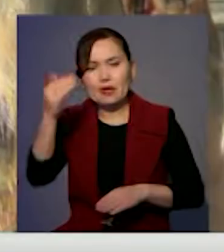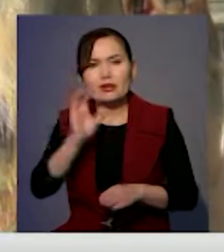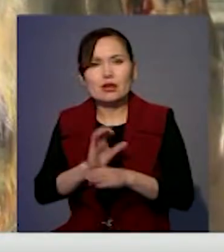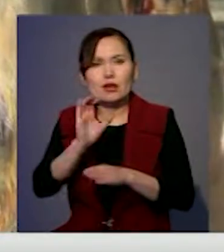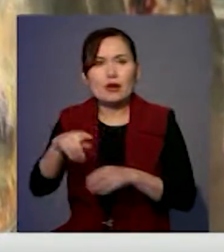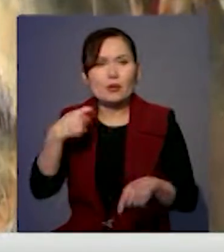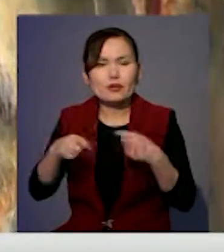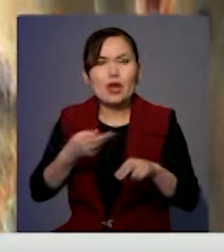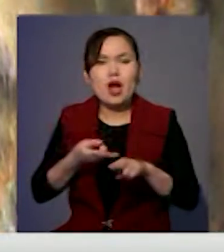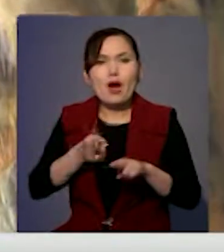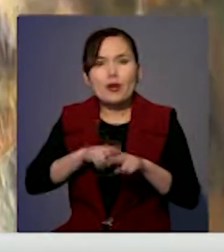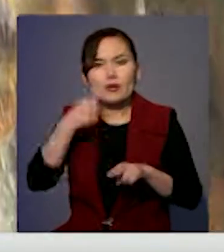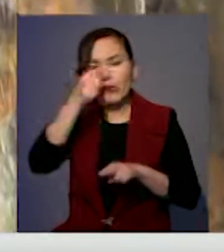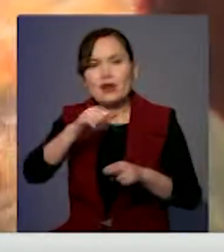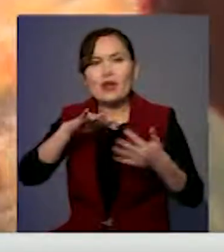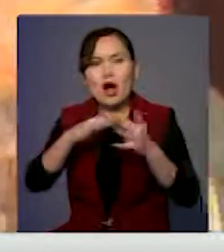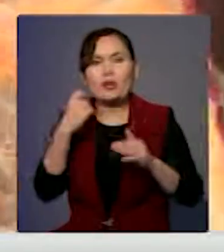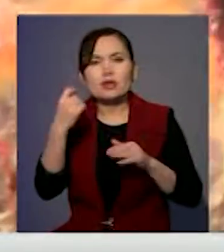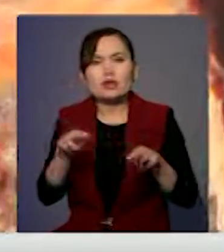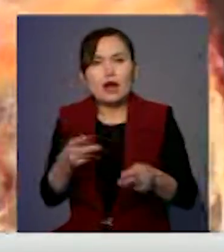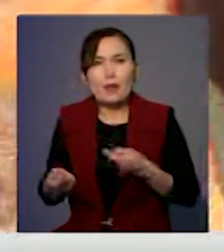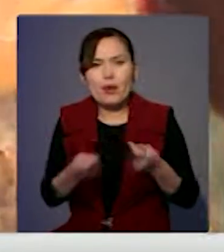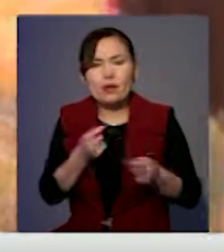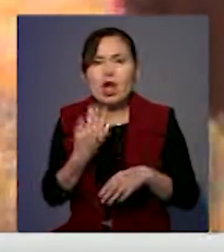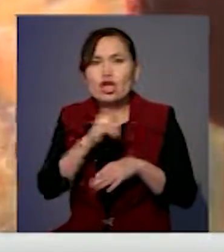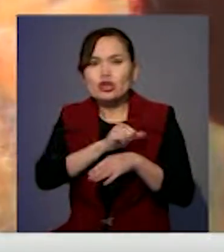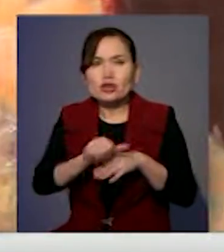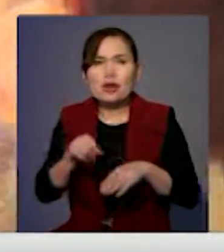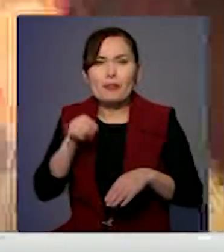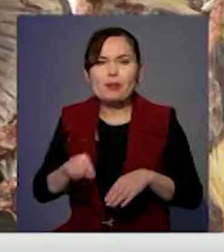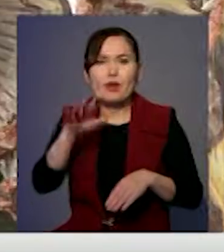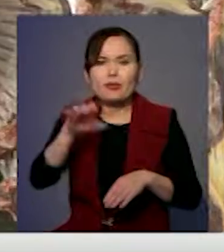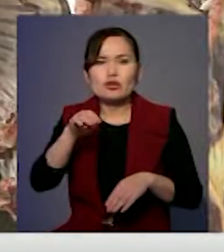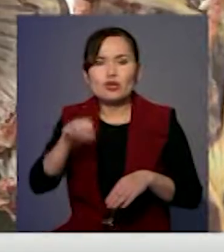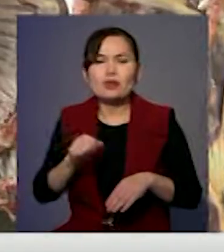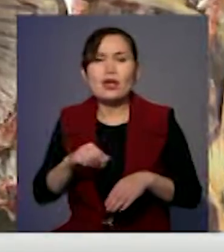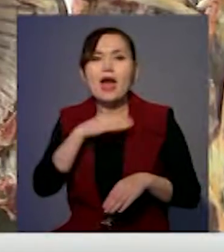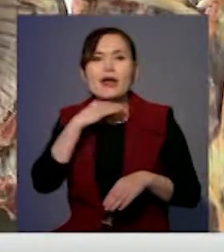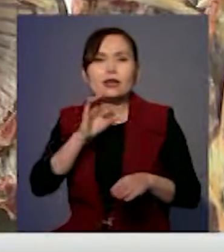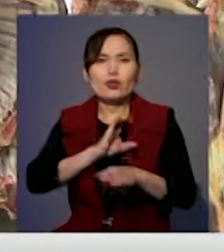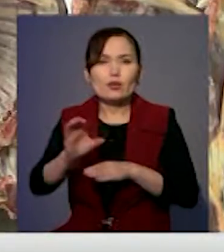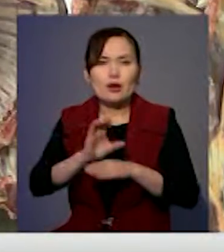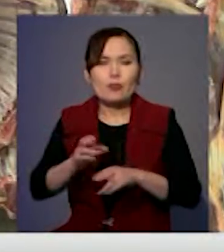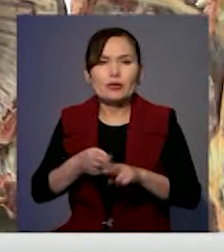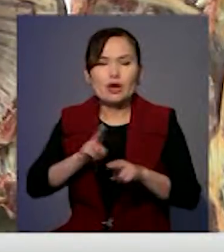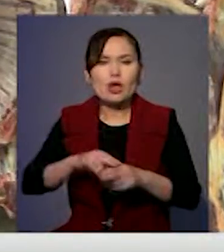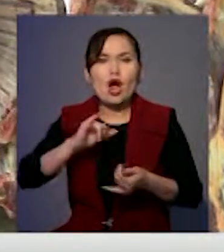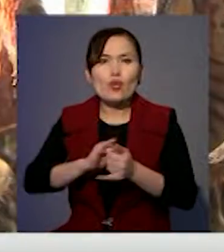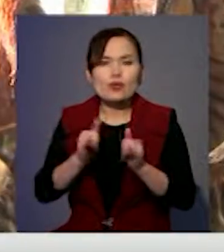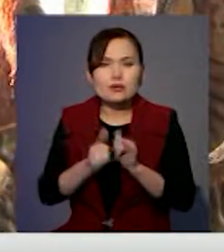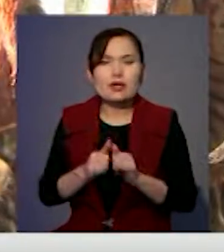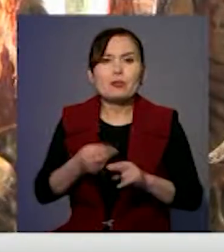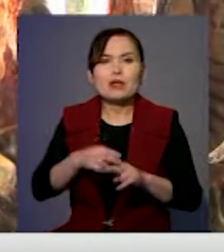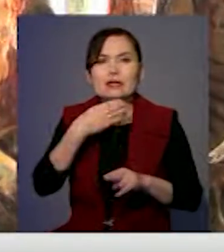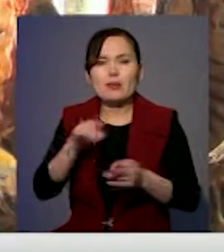биыл ауыл шаруашылық басқармасының мәліметінше шетелге 1,5 мың тонна ет шығару межеленген. Өскемендік және аягөздік кәсіпкерлер